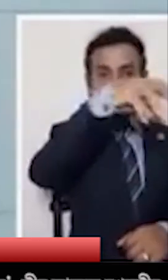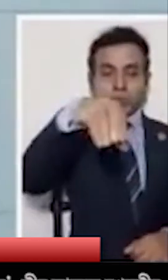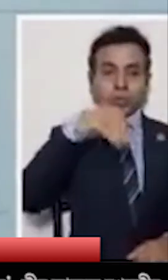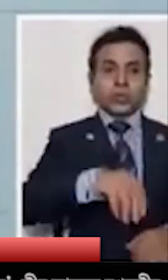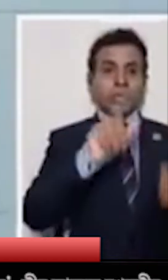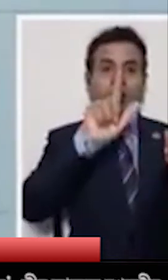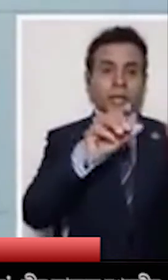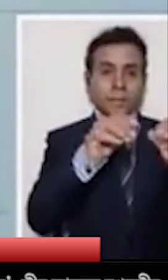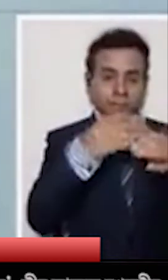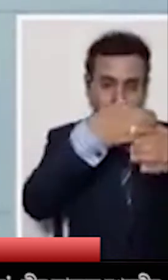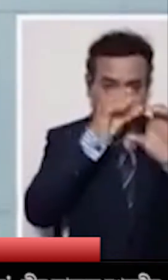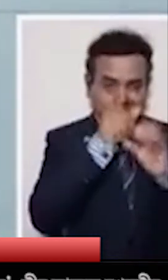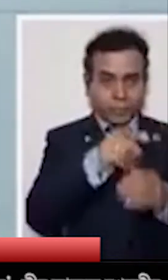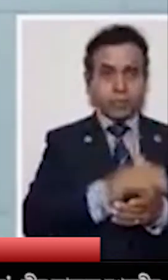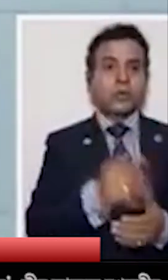৪৯৫৬টি এবং ঢাকার বাইরে